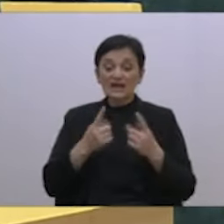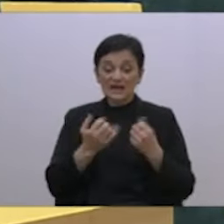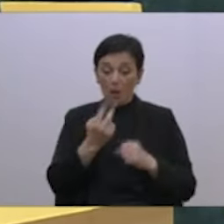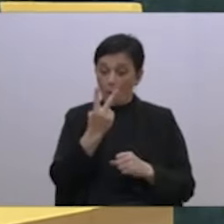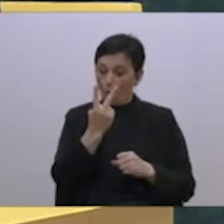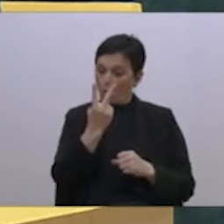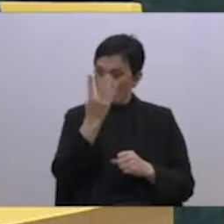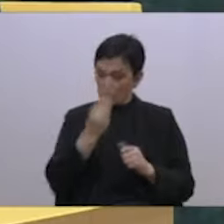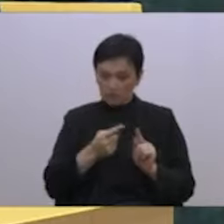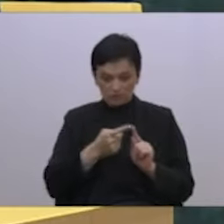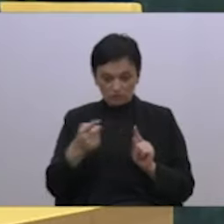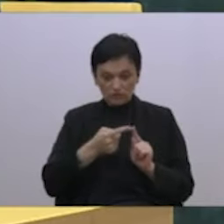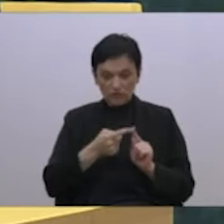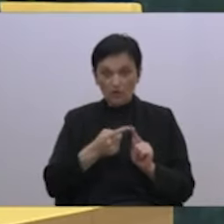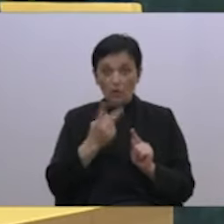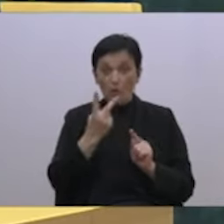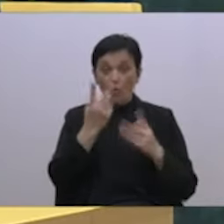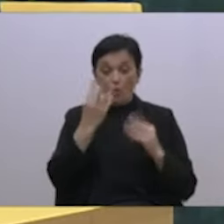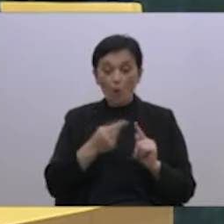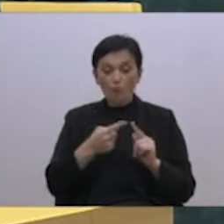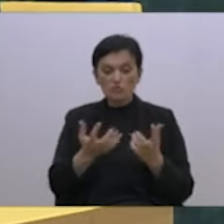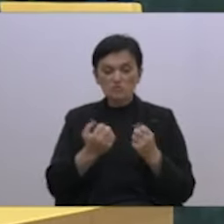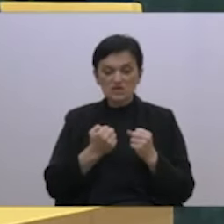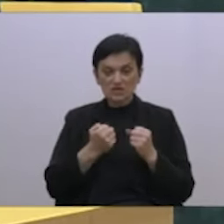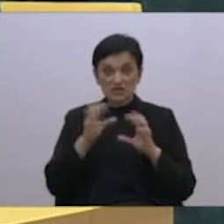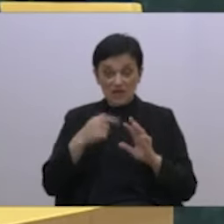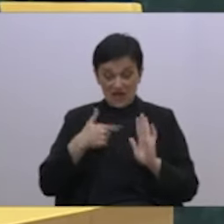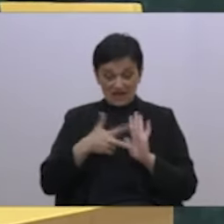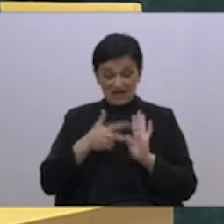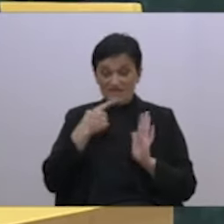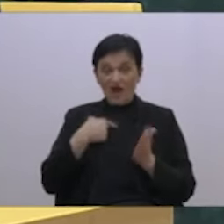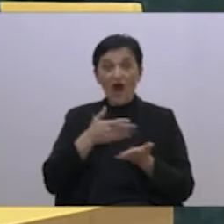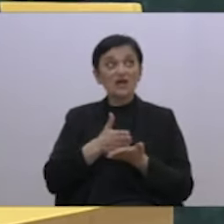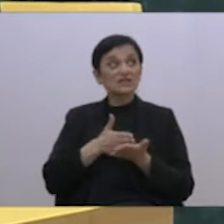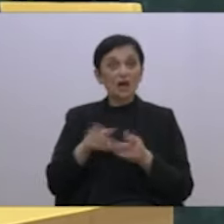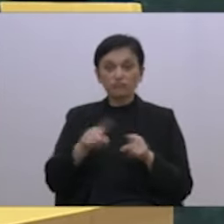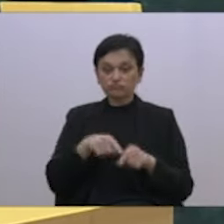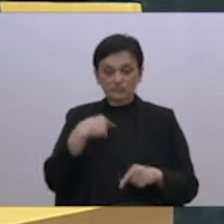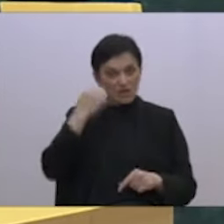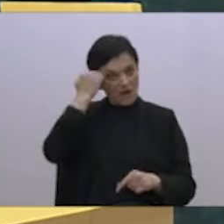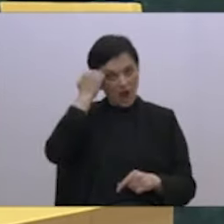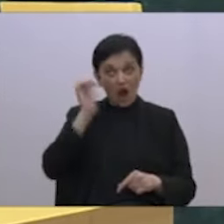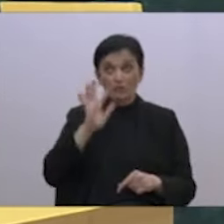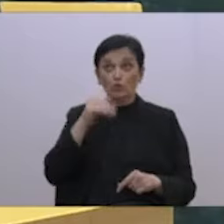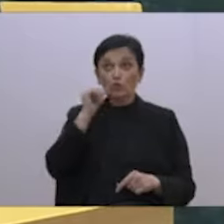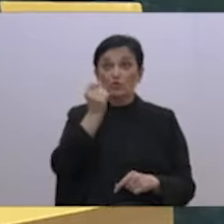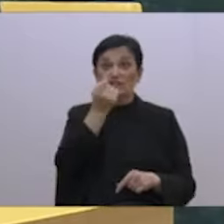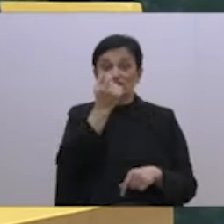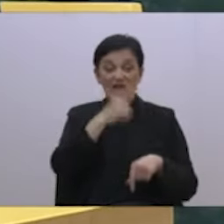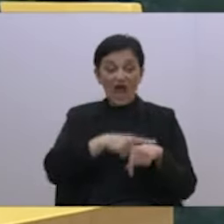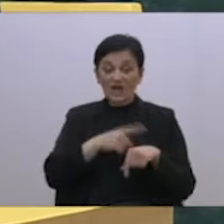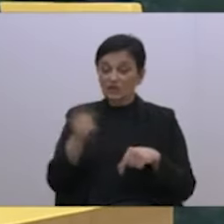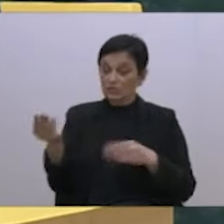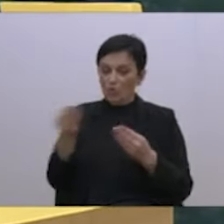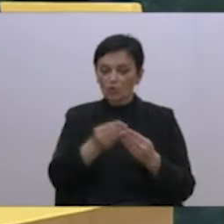დღეში? ორ დღეში მიღებული კანონი მერვე წელი ამ პარლამენტში არ მახსოვს. გუშინ შემოიტანე 11 საათზე ვერც კი მოვასწარი,